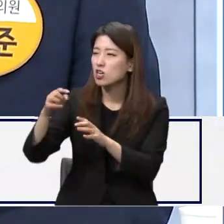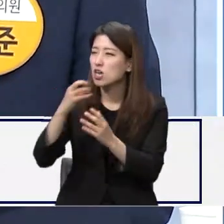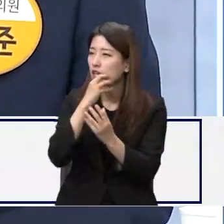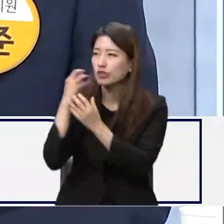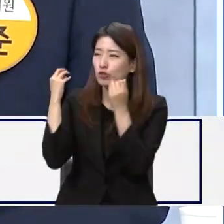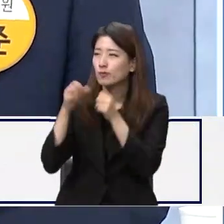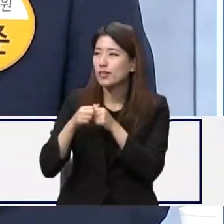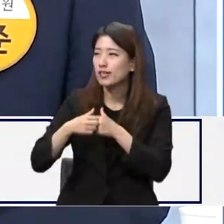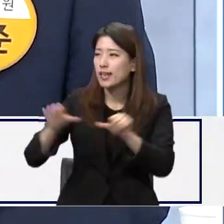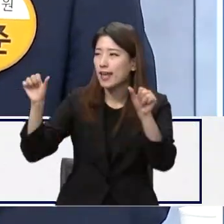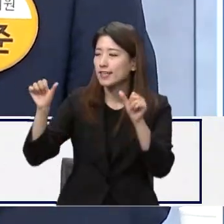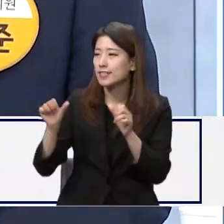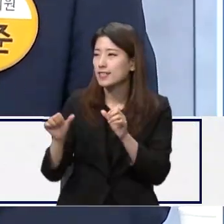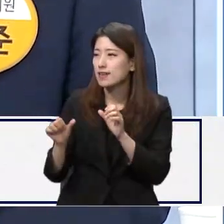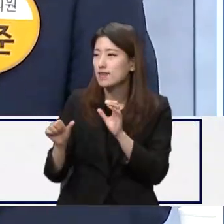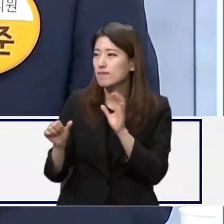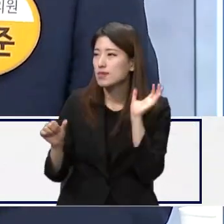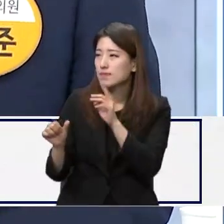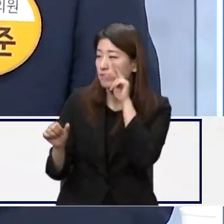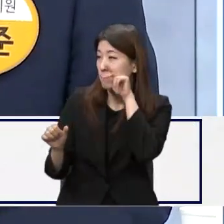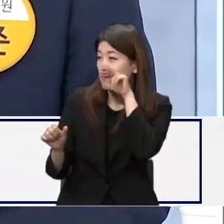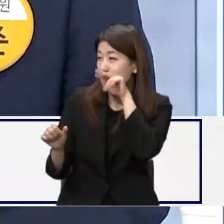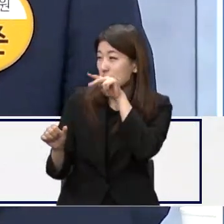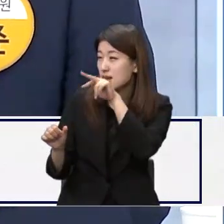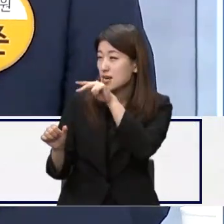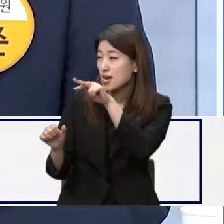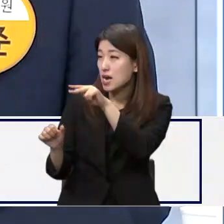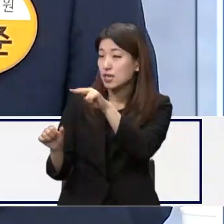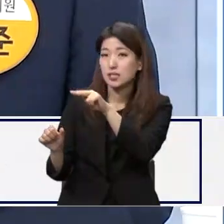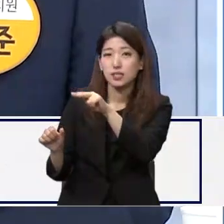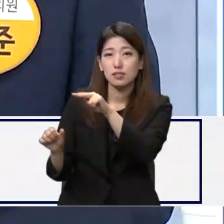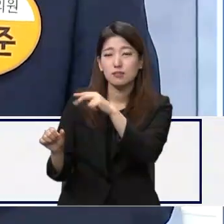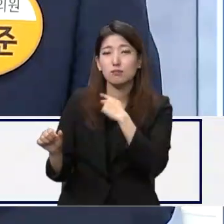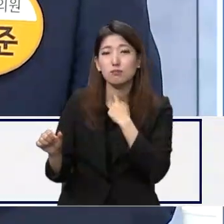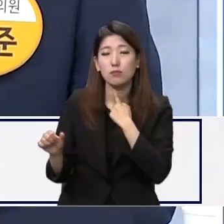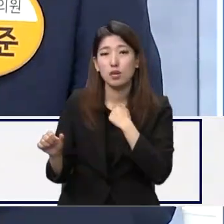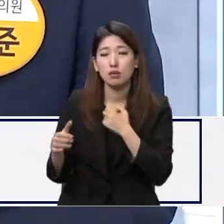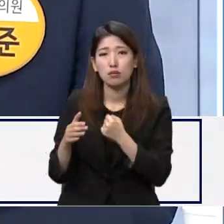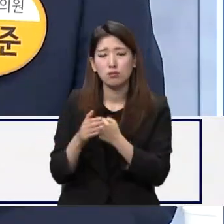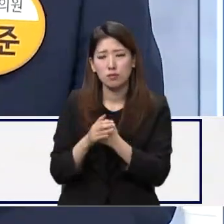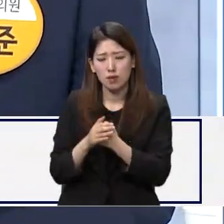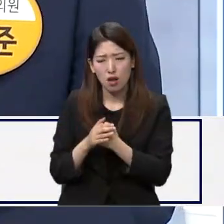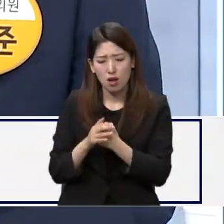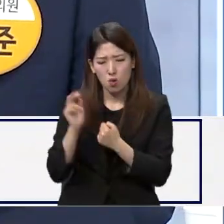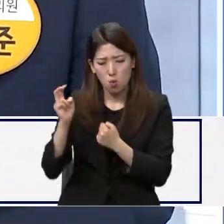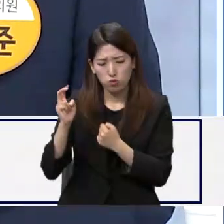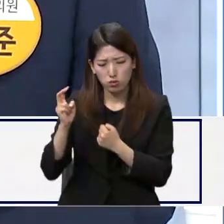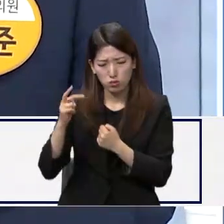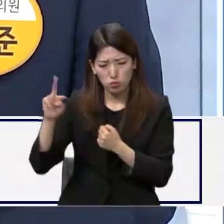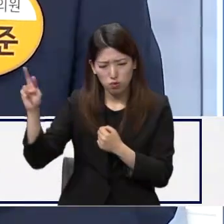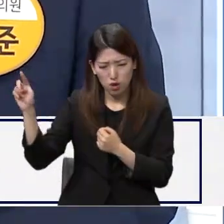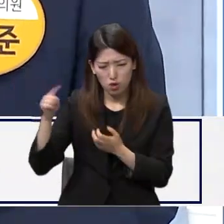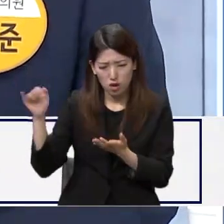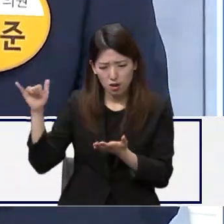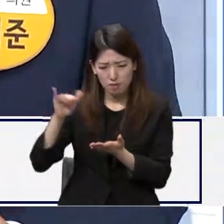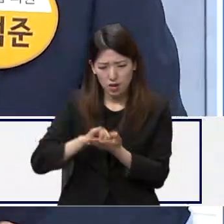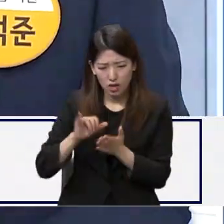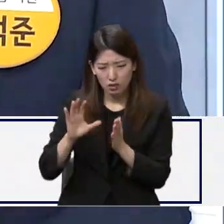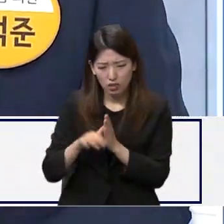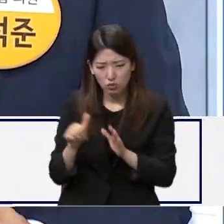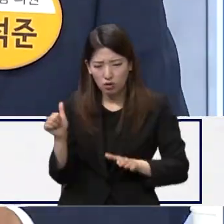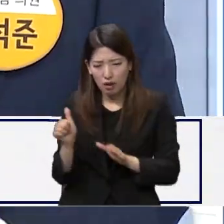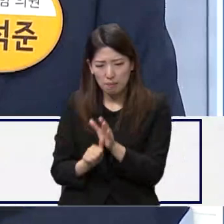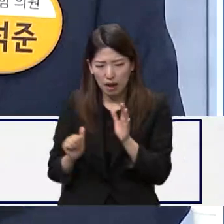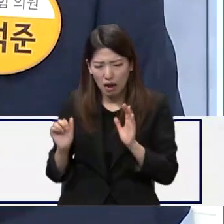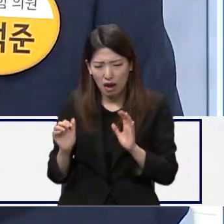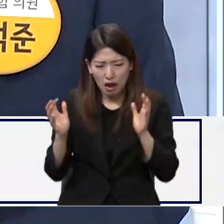그랬는데 그런 것 없이 그냥 조용히 잘 환송이 환대를 하고 그러고 끝났습니다 어떻게 보셨어요